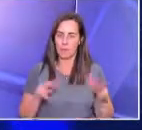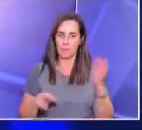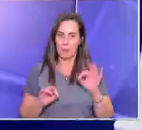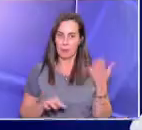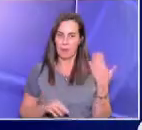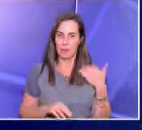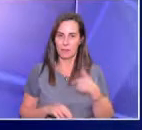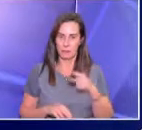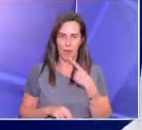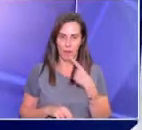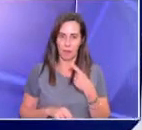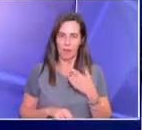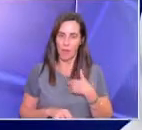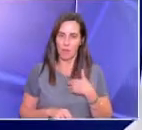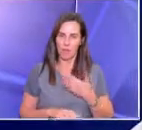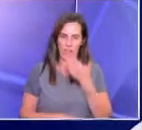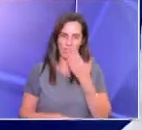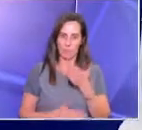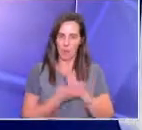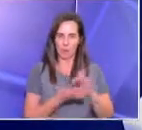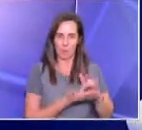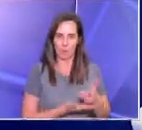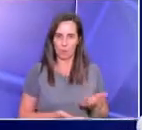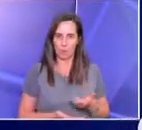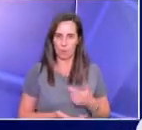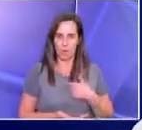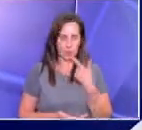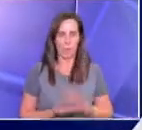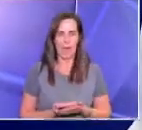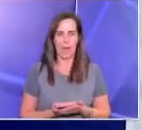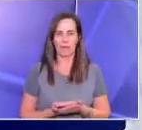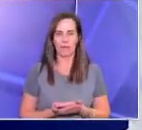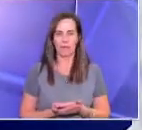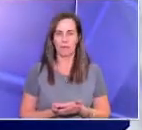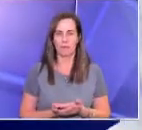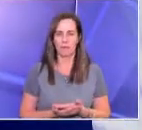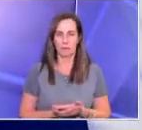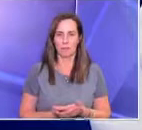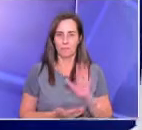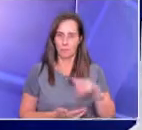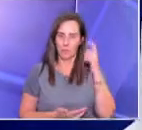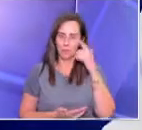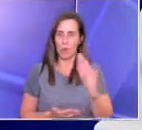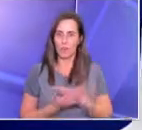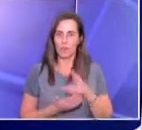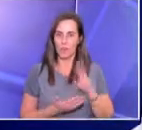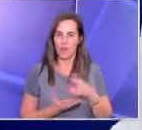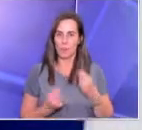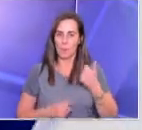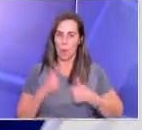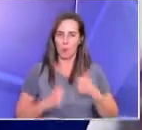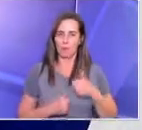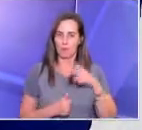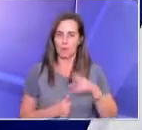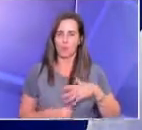היה, אני חייבת להגיד, אנחנו התאכזבנו בחלק מהמקומות, אני שמה את זה על השולחן. לצד זאת, אני גם חושבת שהעובדה שיש ריבוי מועמדים,